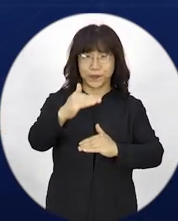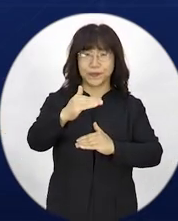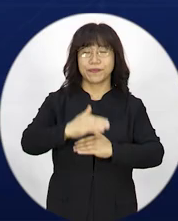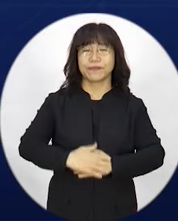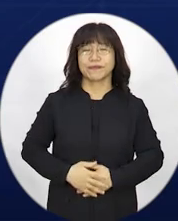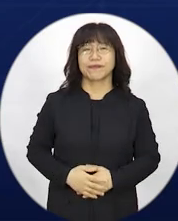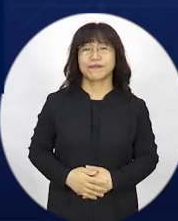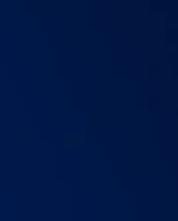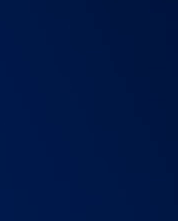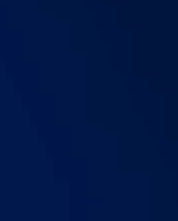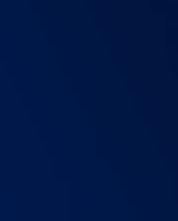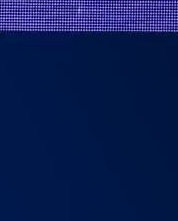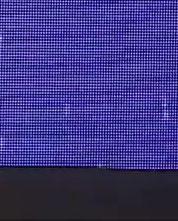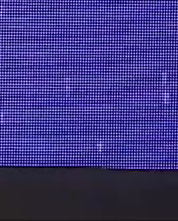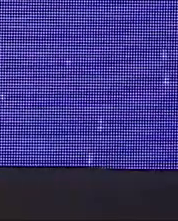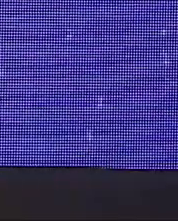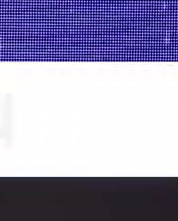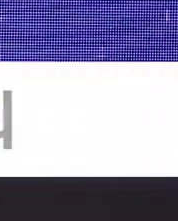소식입니다.